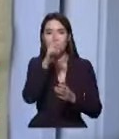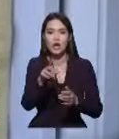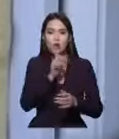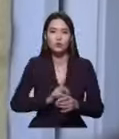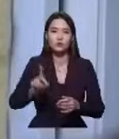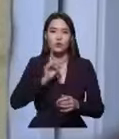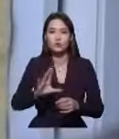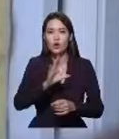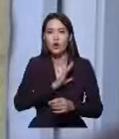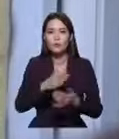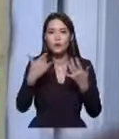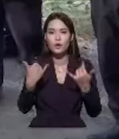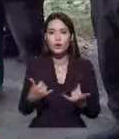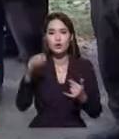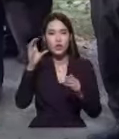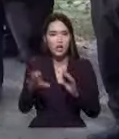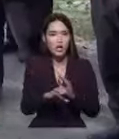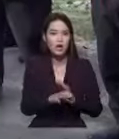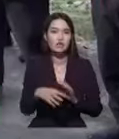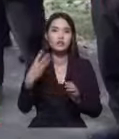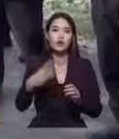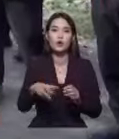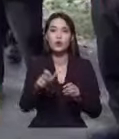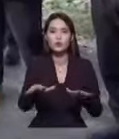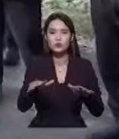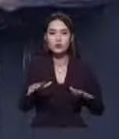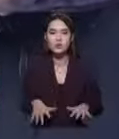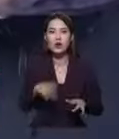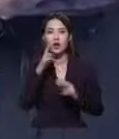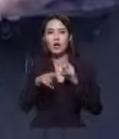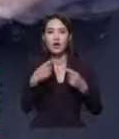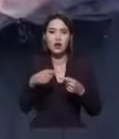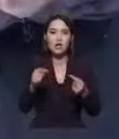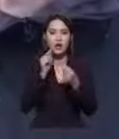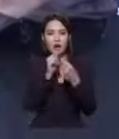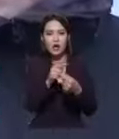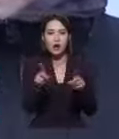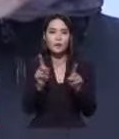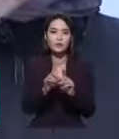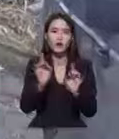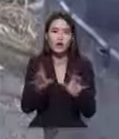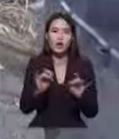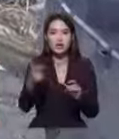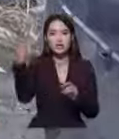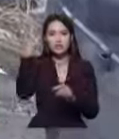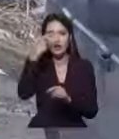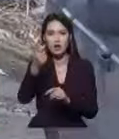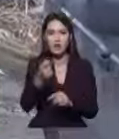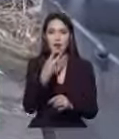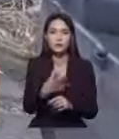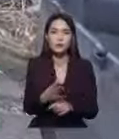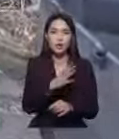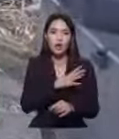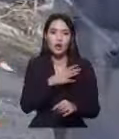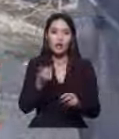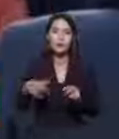Әйтеуір бүгінге де жеттік дегенде саяжайдың экс-төрағалары халықты арандатып, үйлерін бұзылады деп жалған ақпарат таратып жүрген көрінеді. Жиналыстар